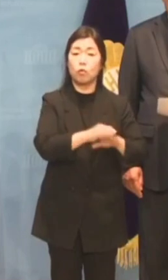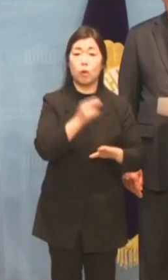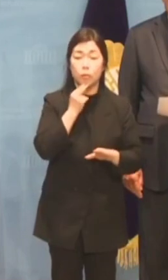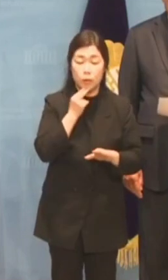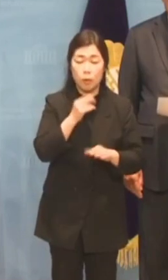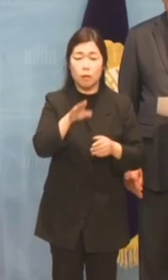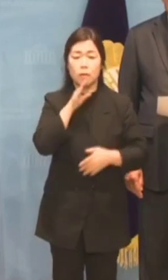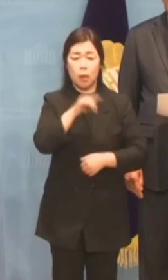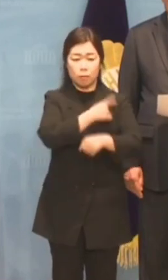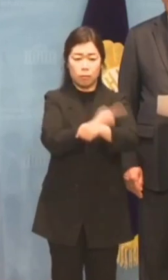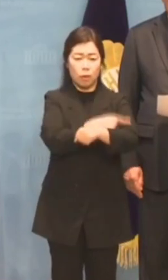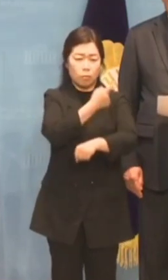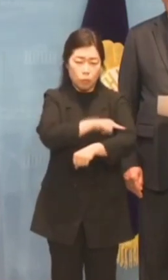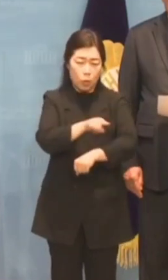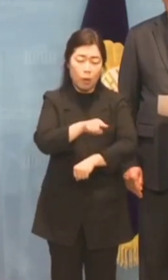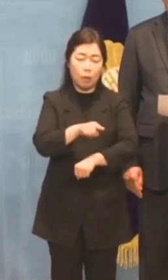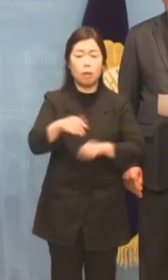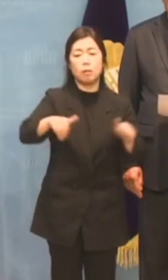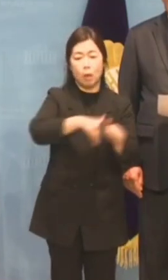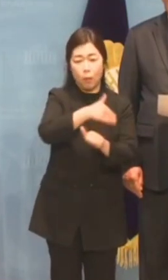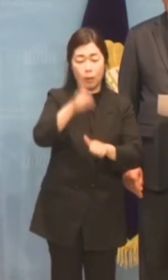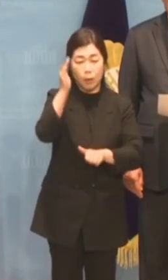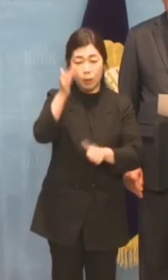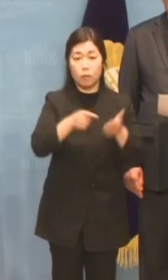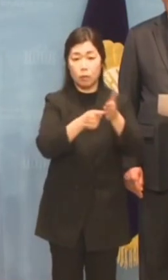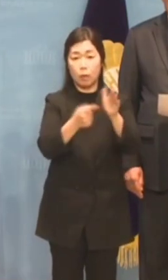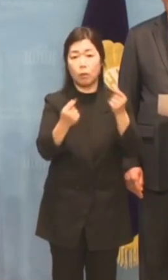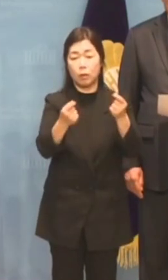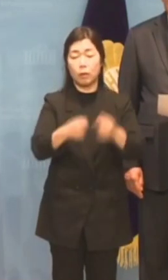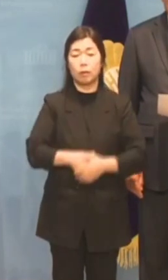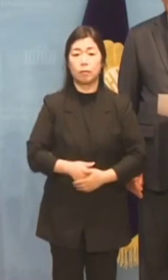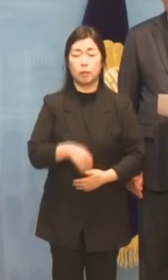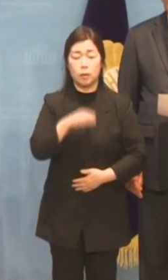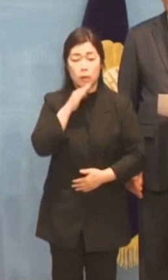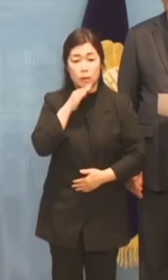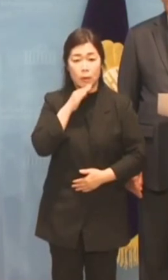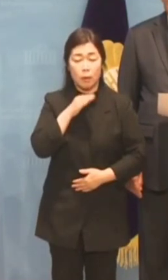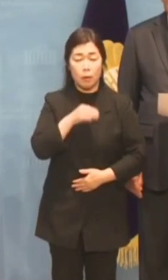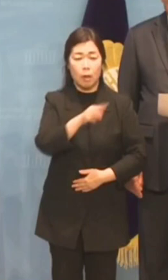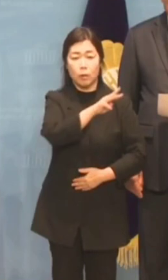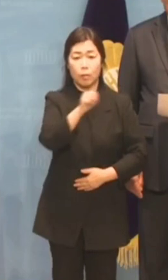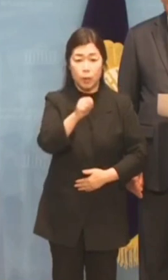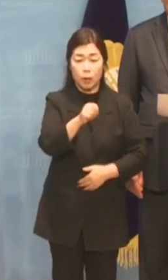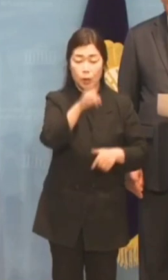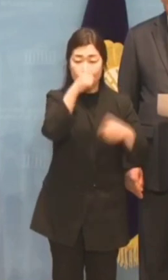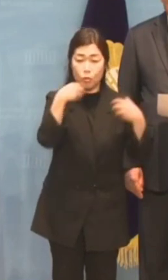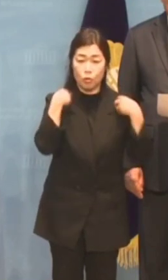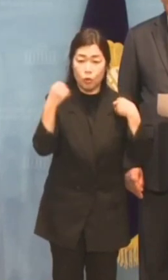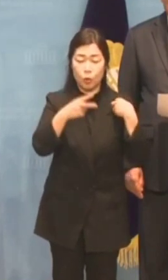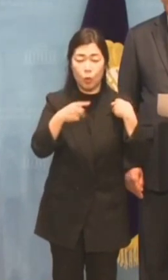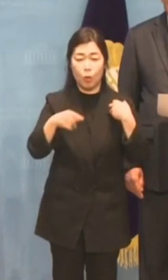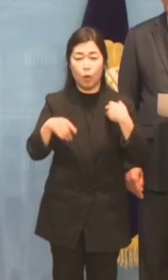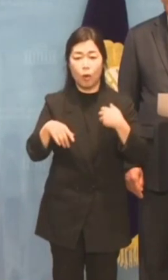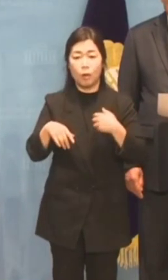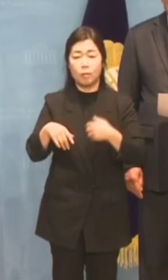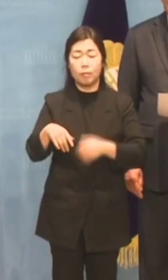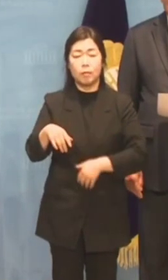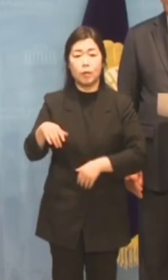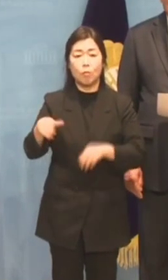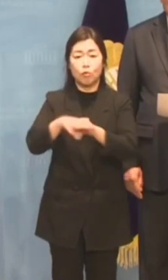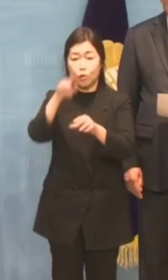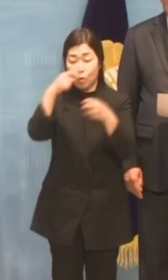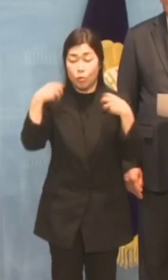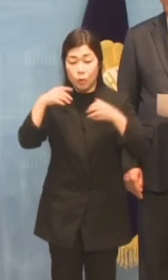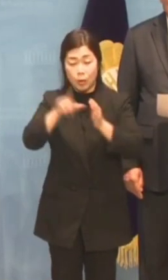무능한 상황을 전제로 한 주장입니다. 실제 참여정부와 MB정부가 양곡관리법의 한 축인